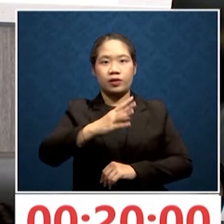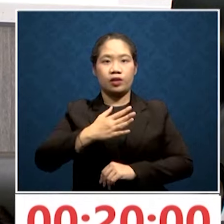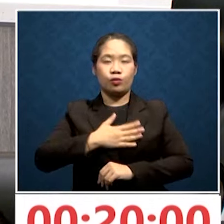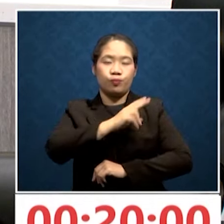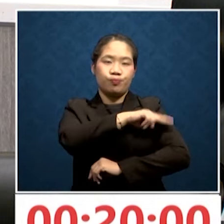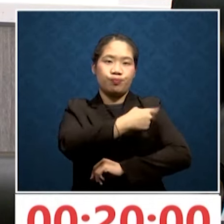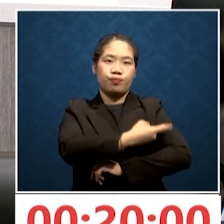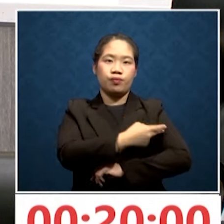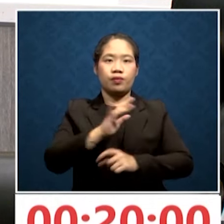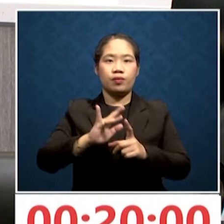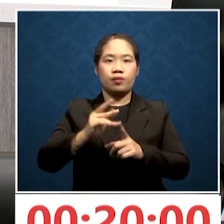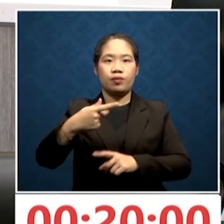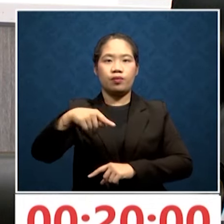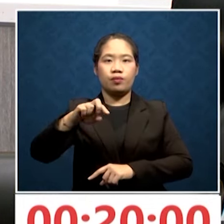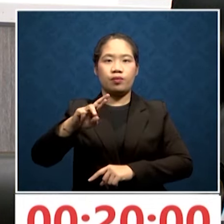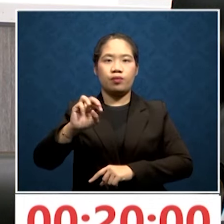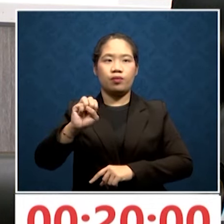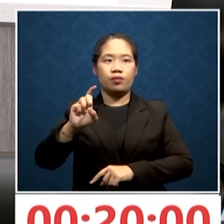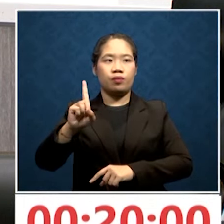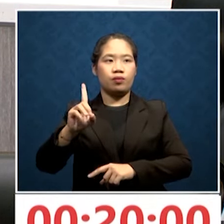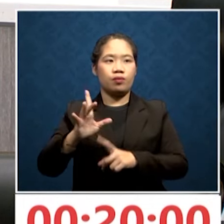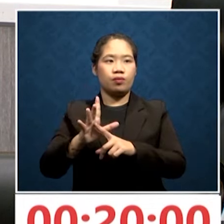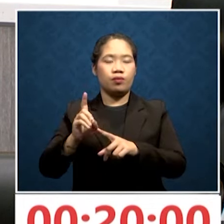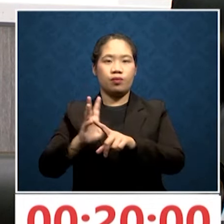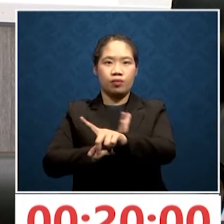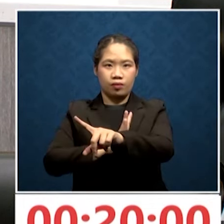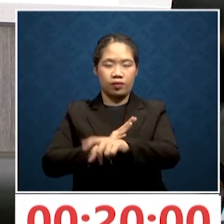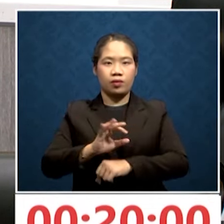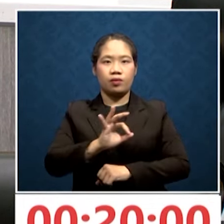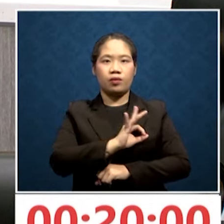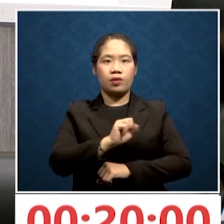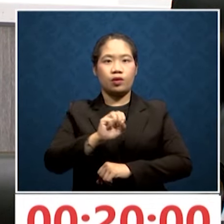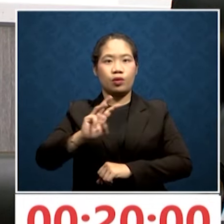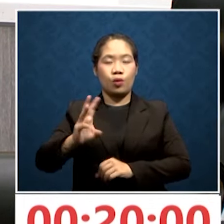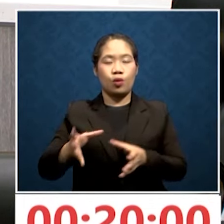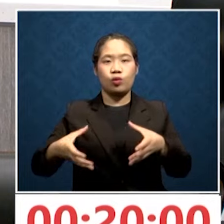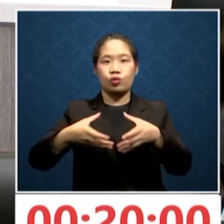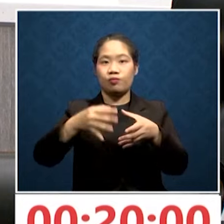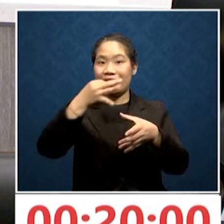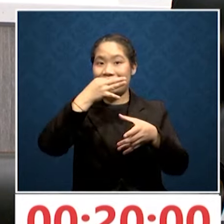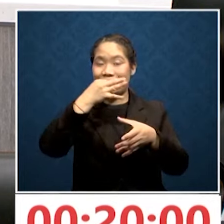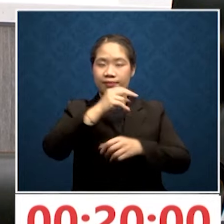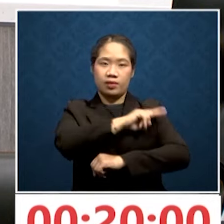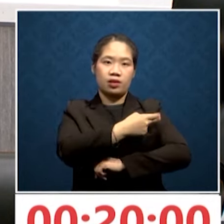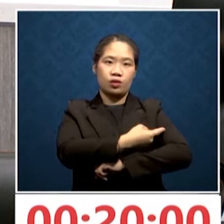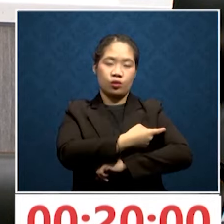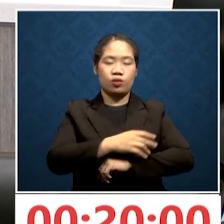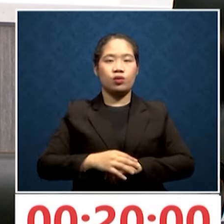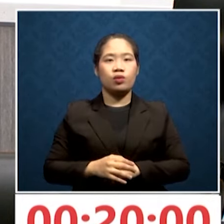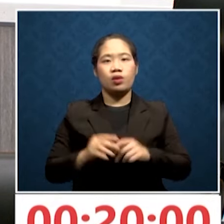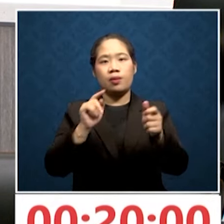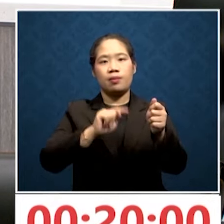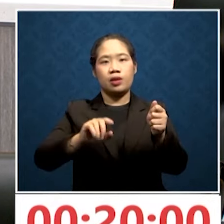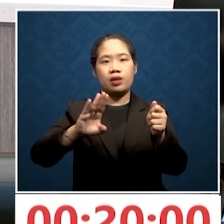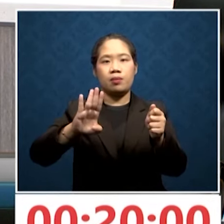ปรมศักดิ์เพียยุระสมาชิกวุฒิสภากลุ่มอาชีพสาธารณสุขจากอำเภอบ้าน